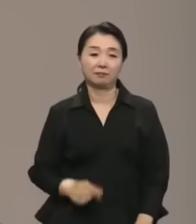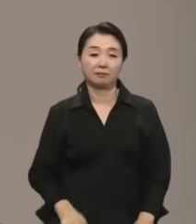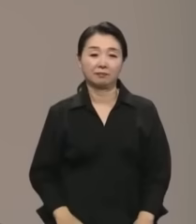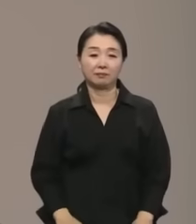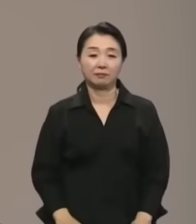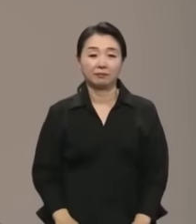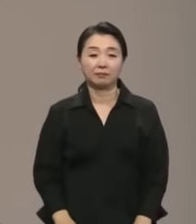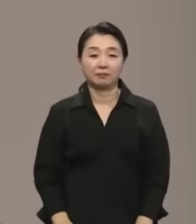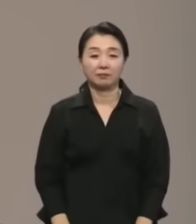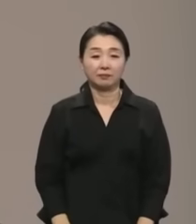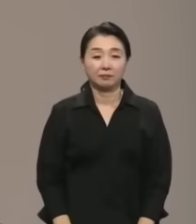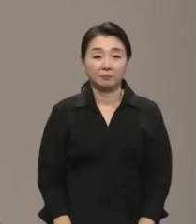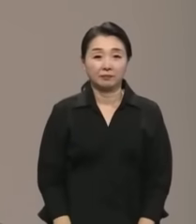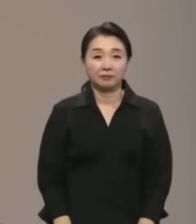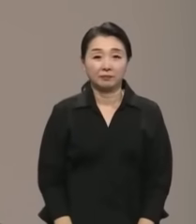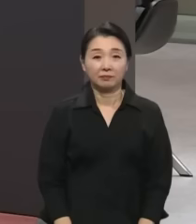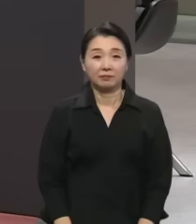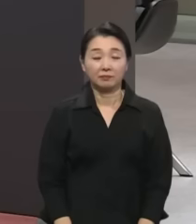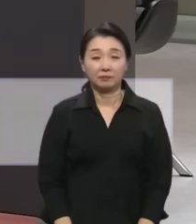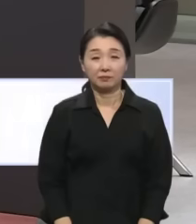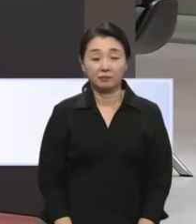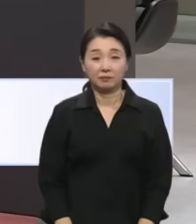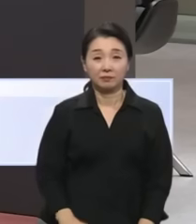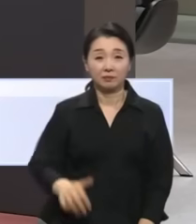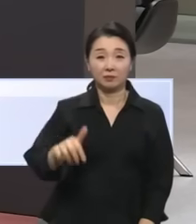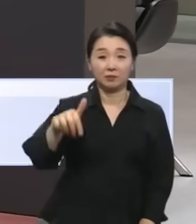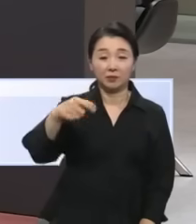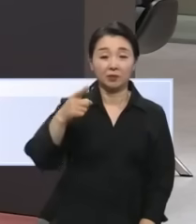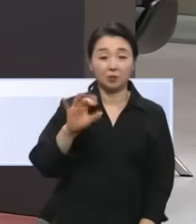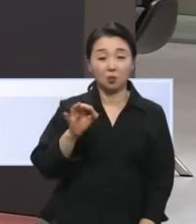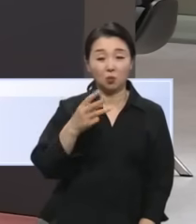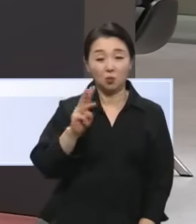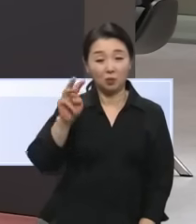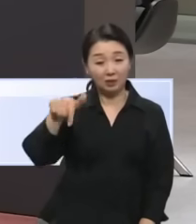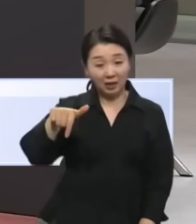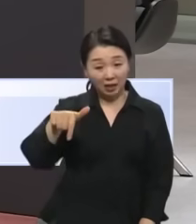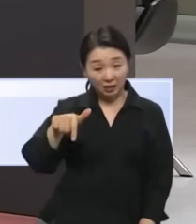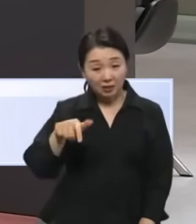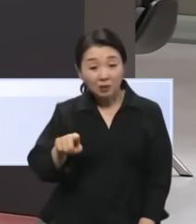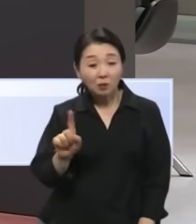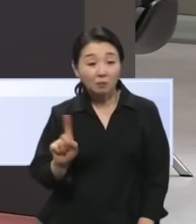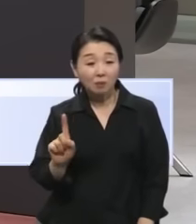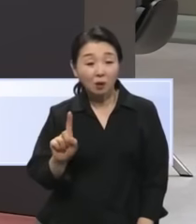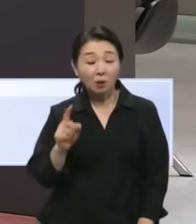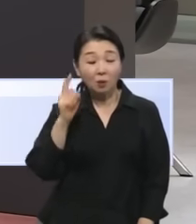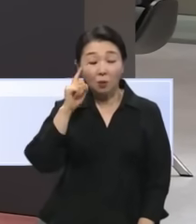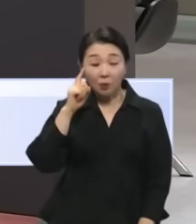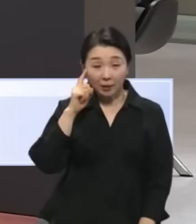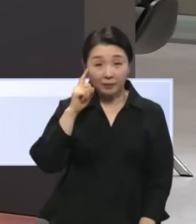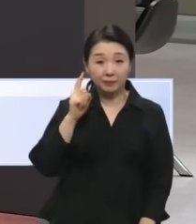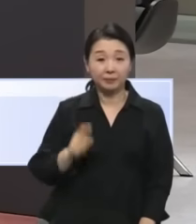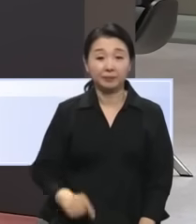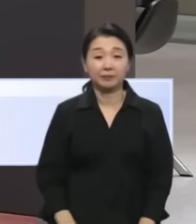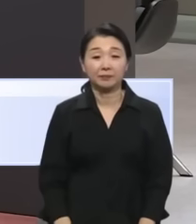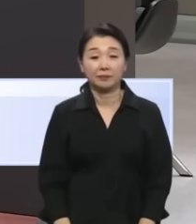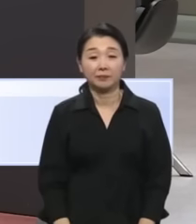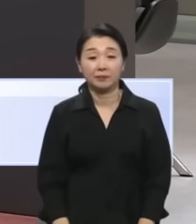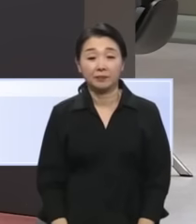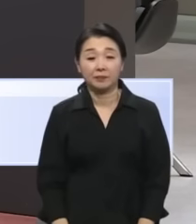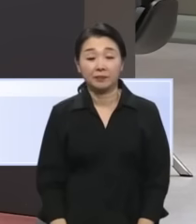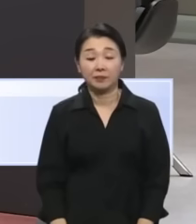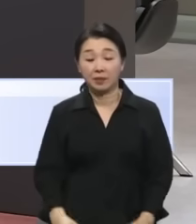사실인 거 같습니다 공탁을 통해서 하겠다는 건 어떤 의미일까요 이제 공탁은 뭐 변호사님께서 더 잘 아시겠지만 이제